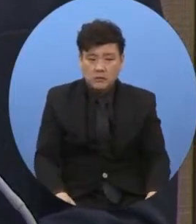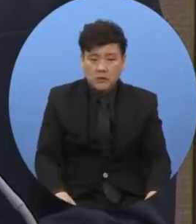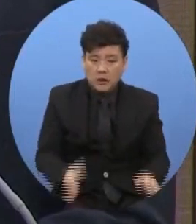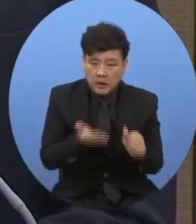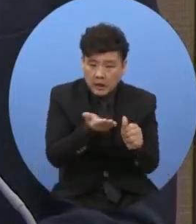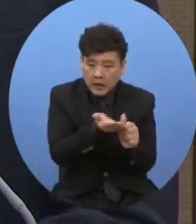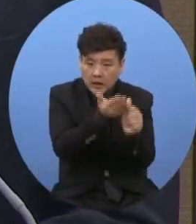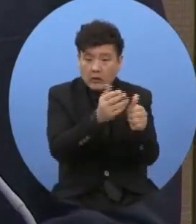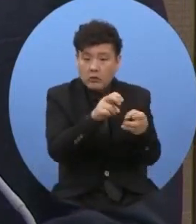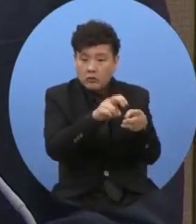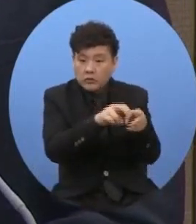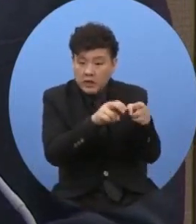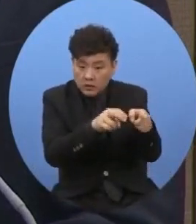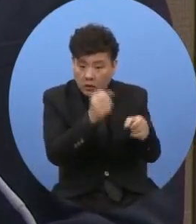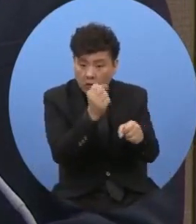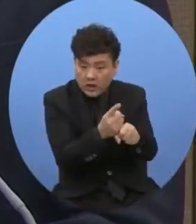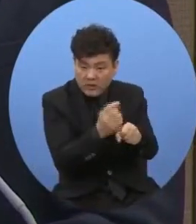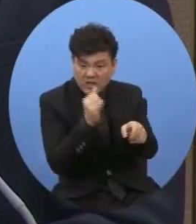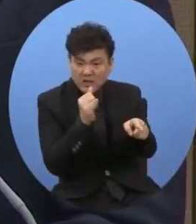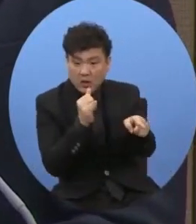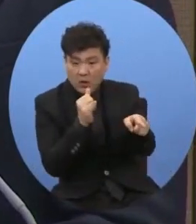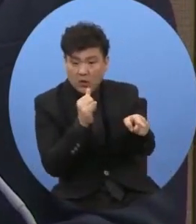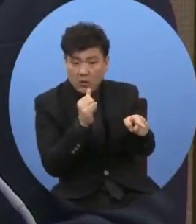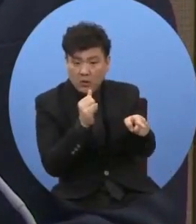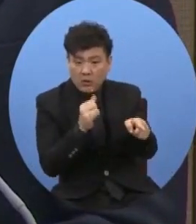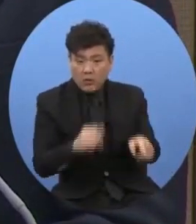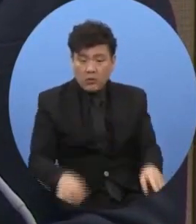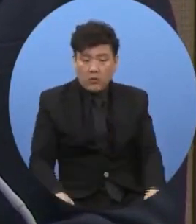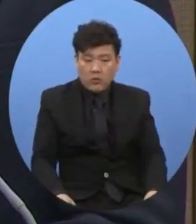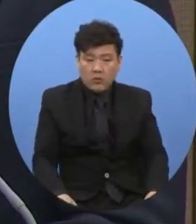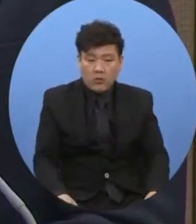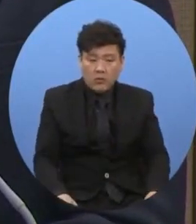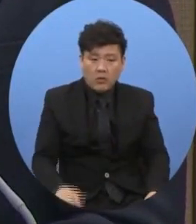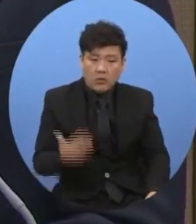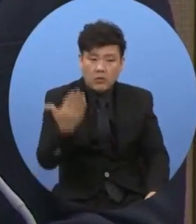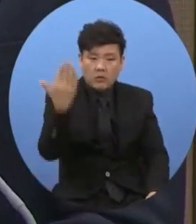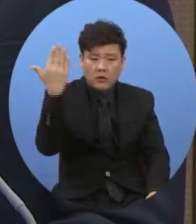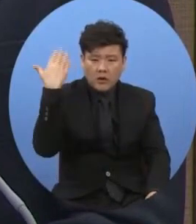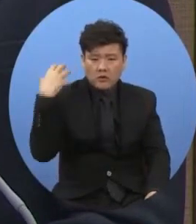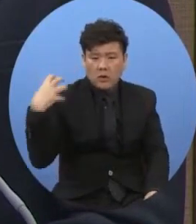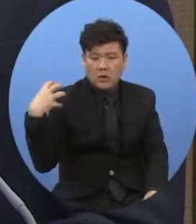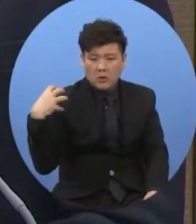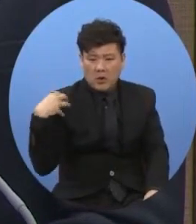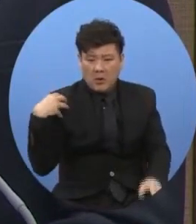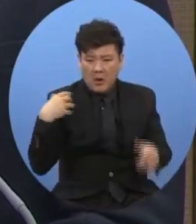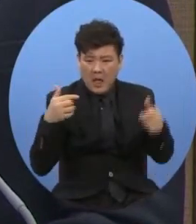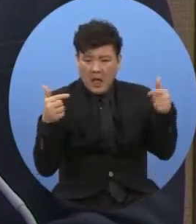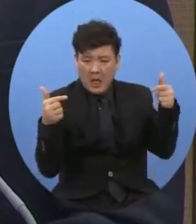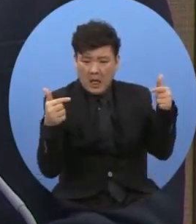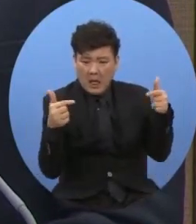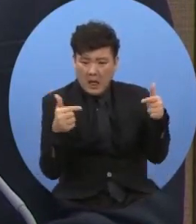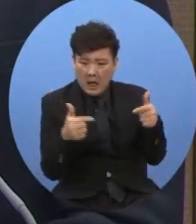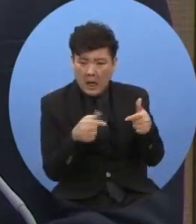키움센터 같은 센터가 만들어져 있기 때문에 아마 기존에 해오던 역할이 축소되는 거에 대한 그곳에